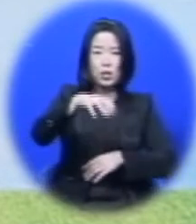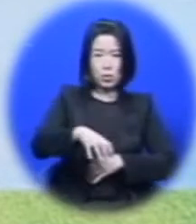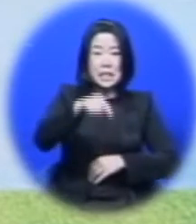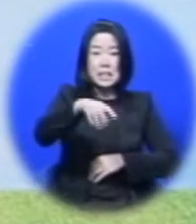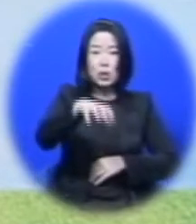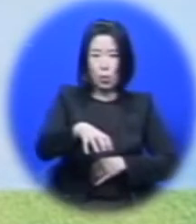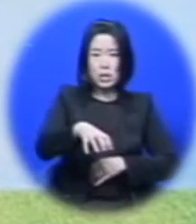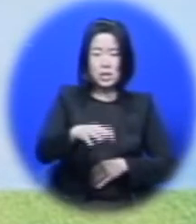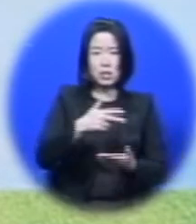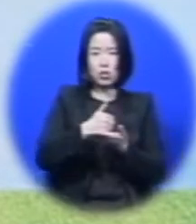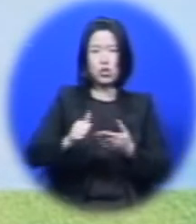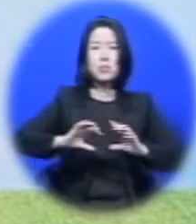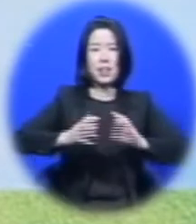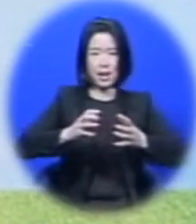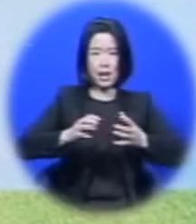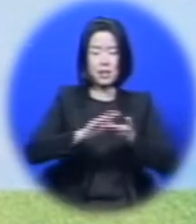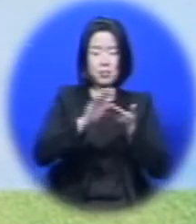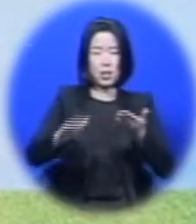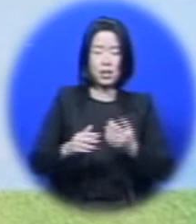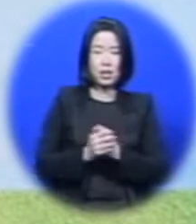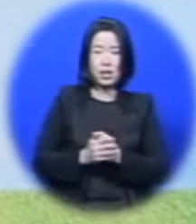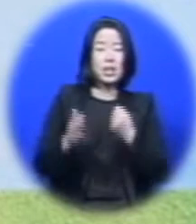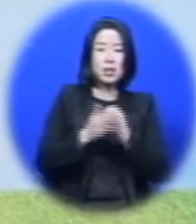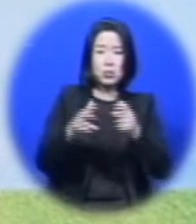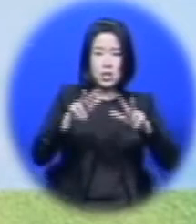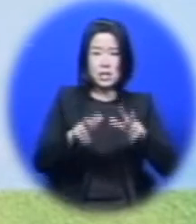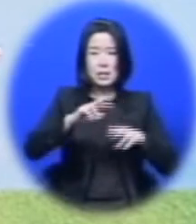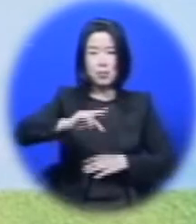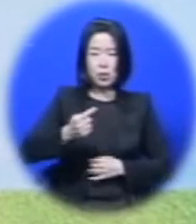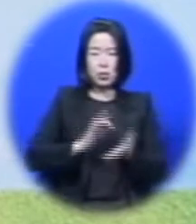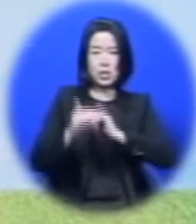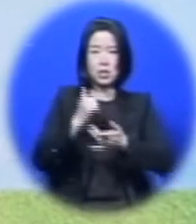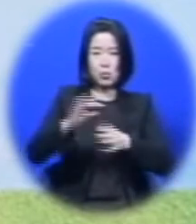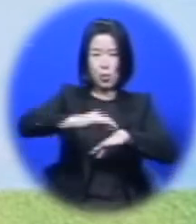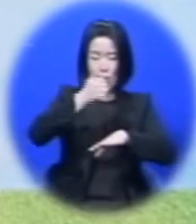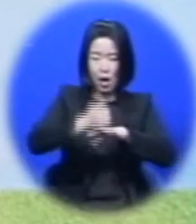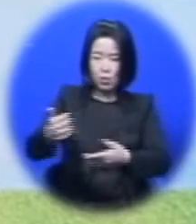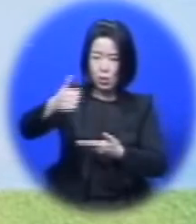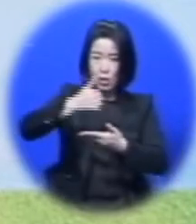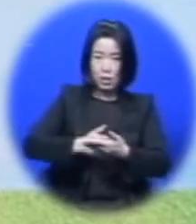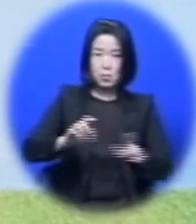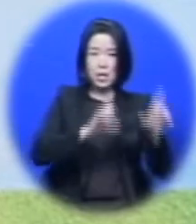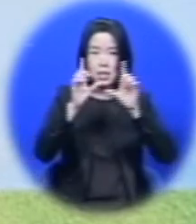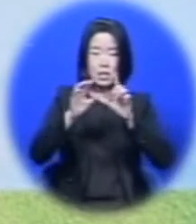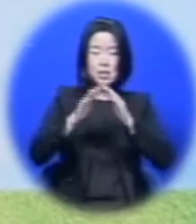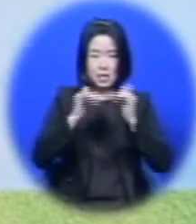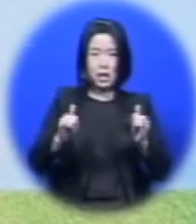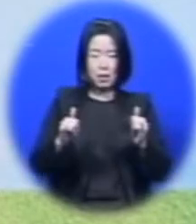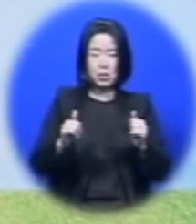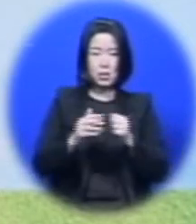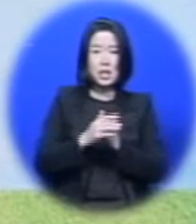거기가 주님의 나라입니다. 그러므로 지금도 우리가 예수님을 왕으로 영접한 사람에게는 지금도